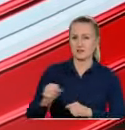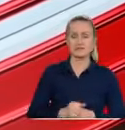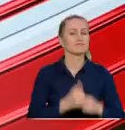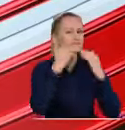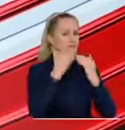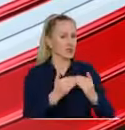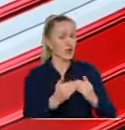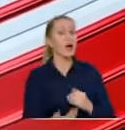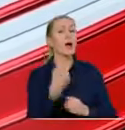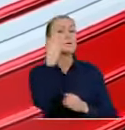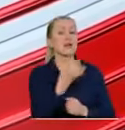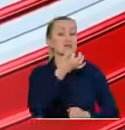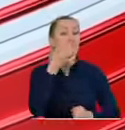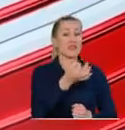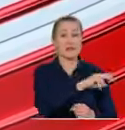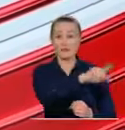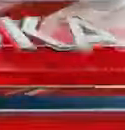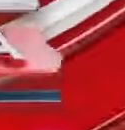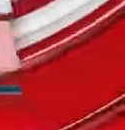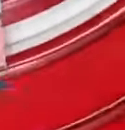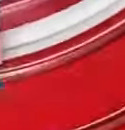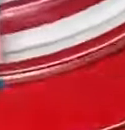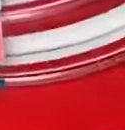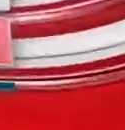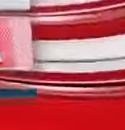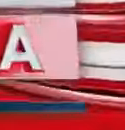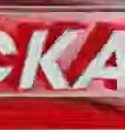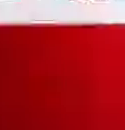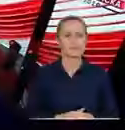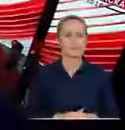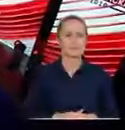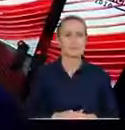sposób zakończyliśmy pierwszą rundę pytań.